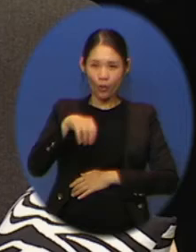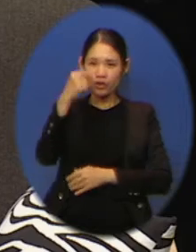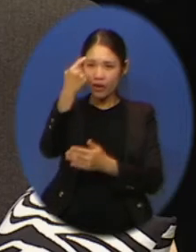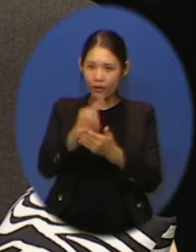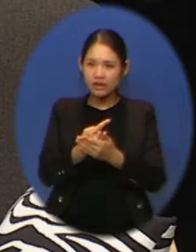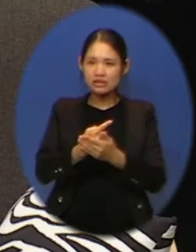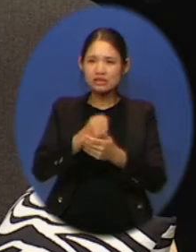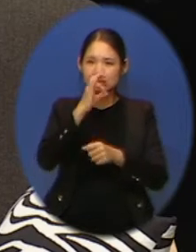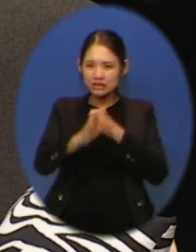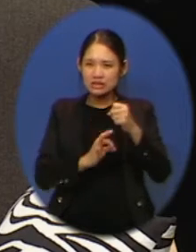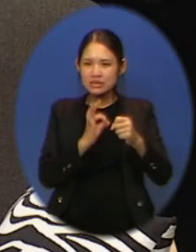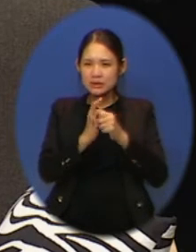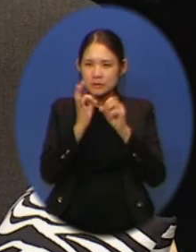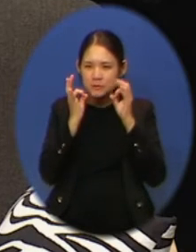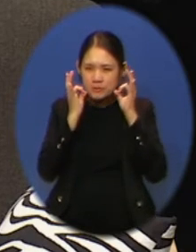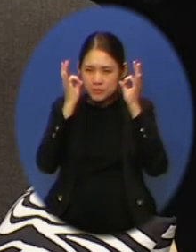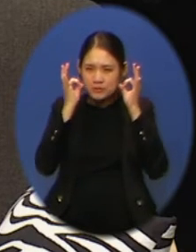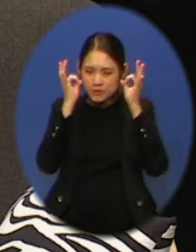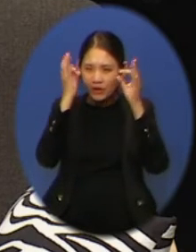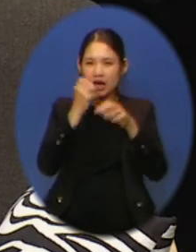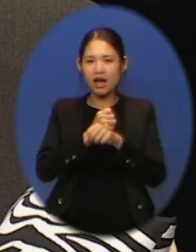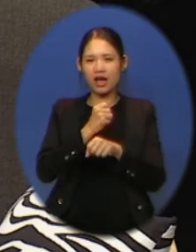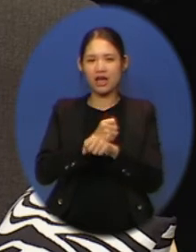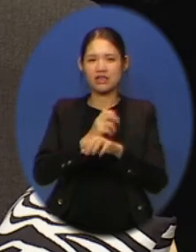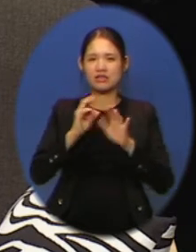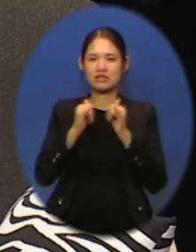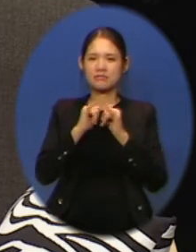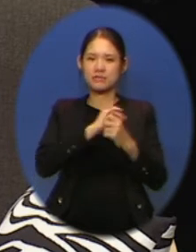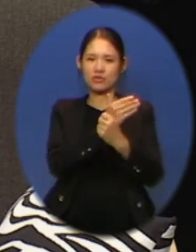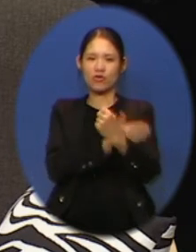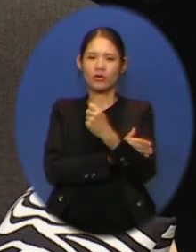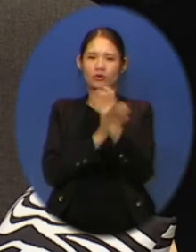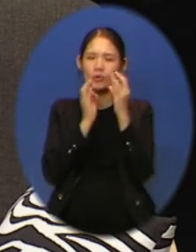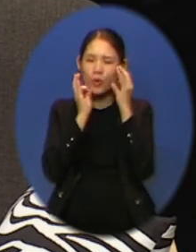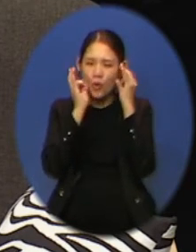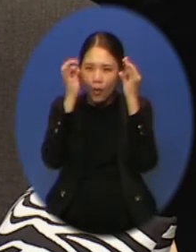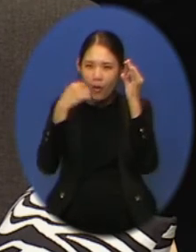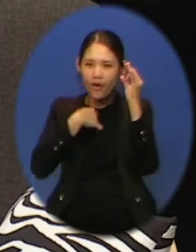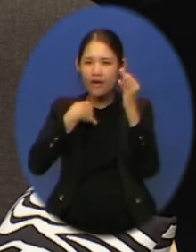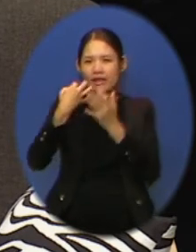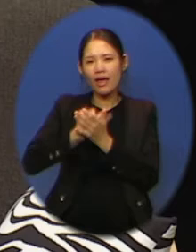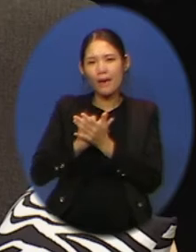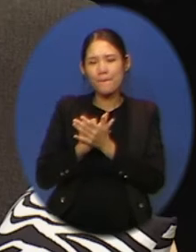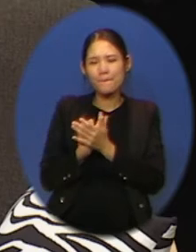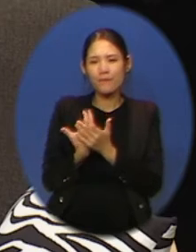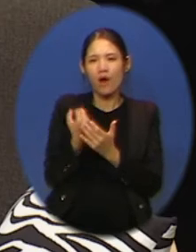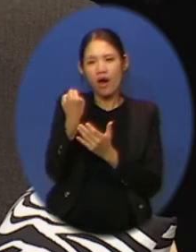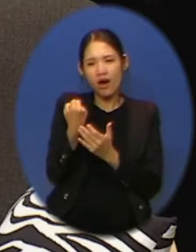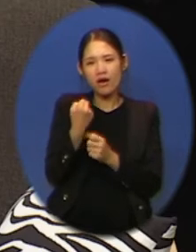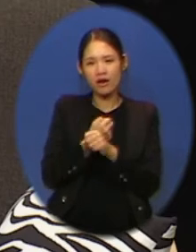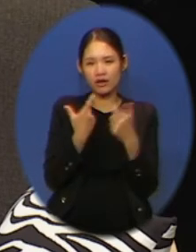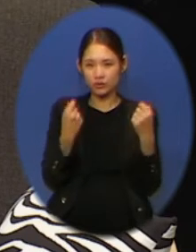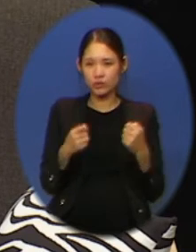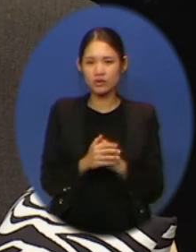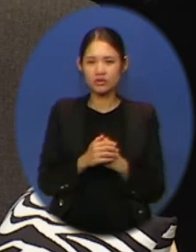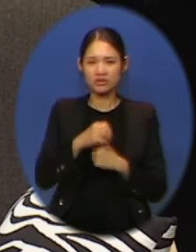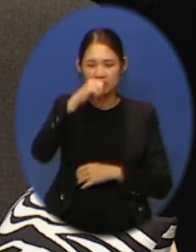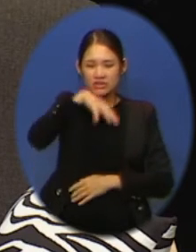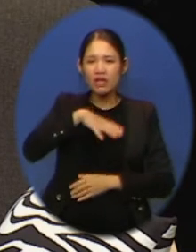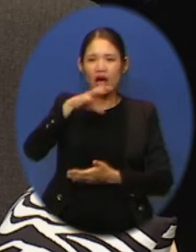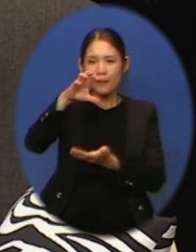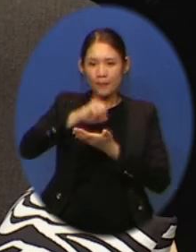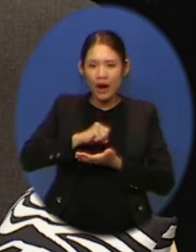나는 영어를 언 나는 시민권을 노력을 해서 벌은 것이지 그냥 받은 게